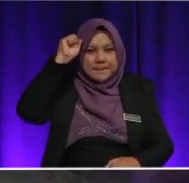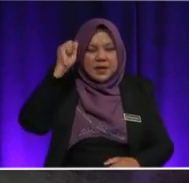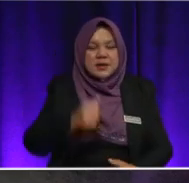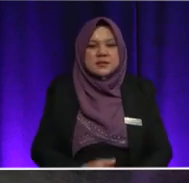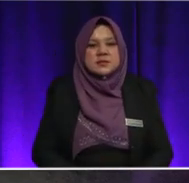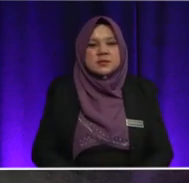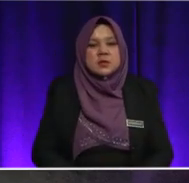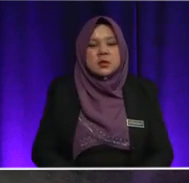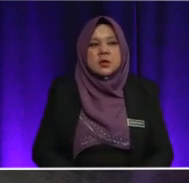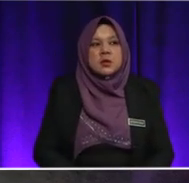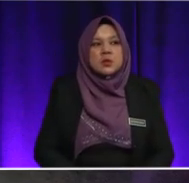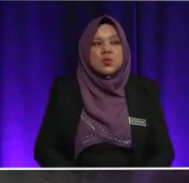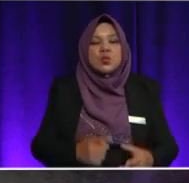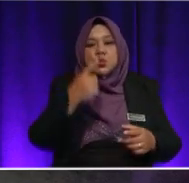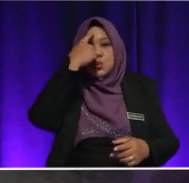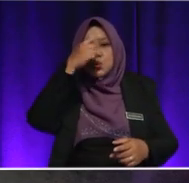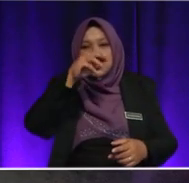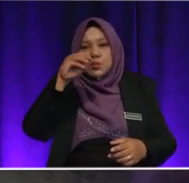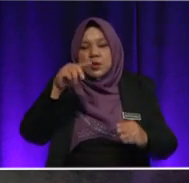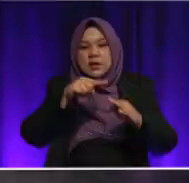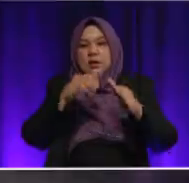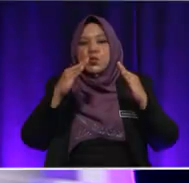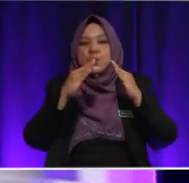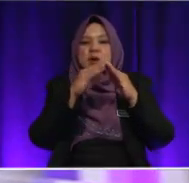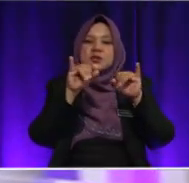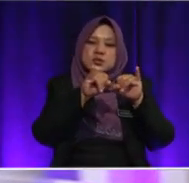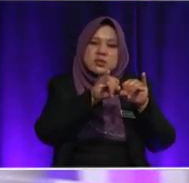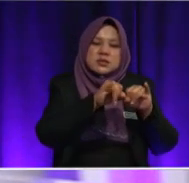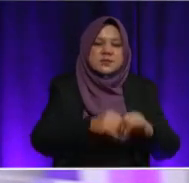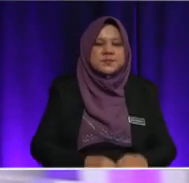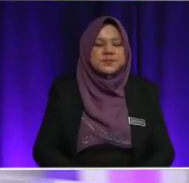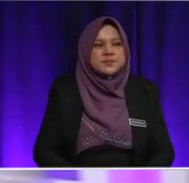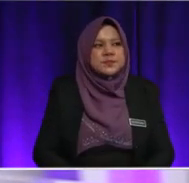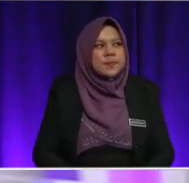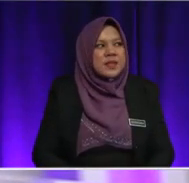pecah payah Ini bukan saja untuk Aiman tapi untuk murid-murid di rumah mungkin